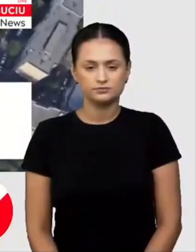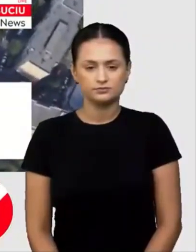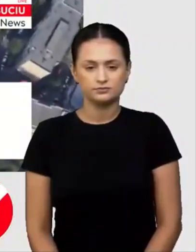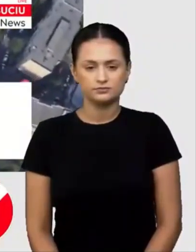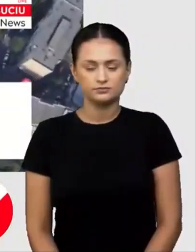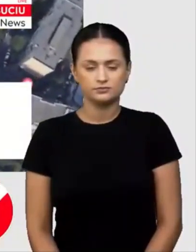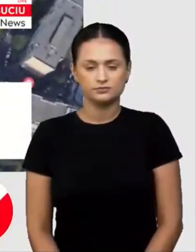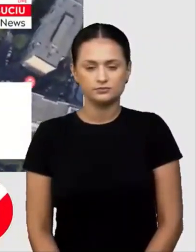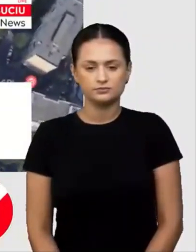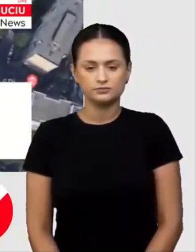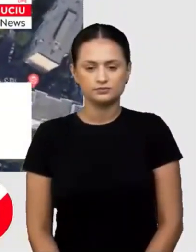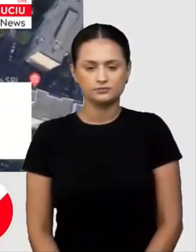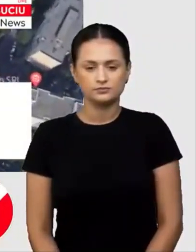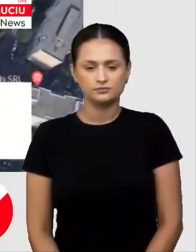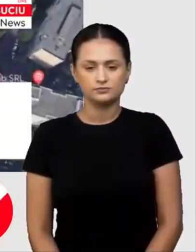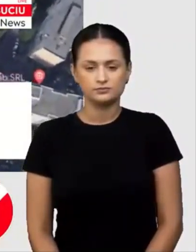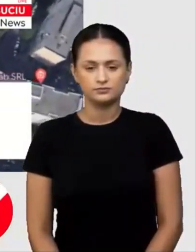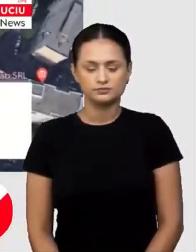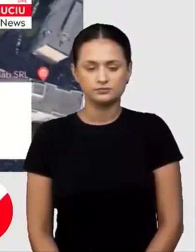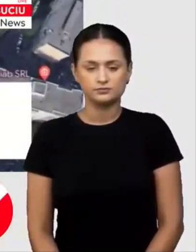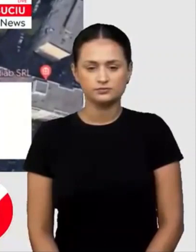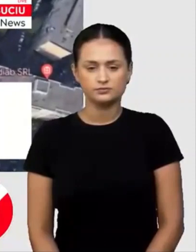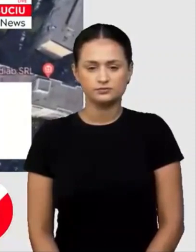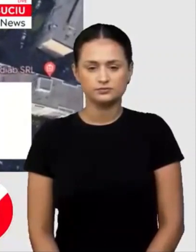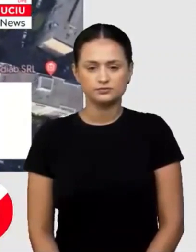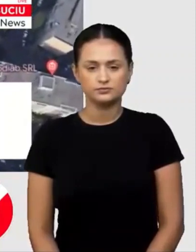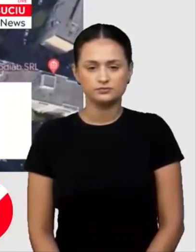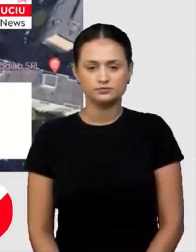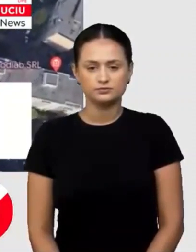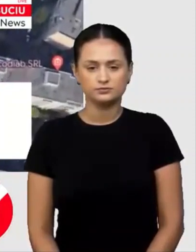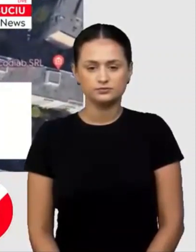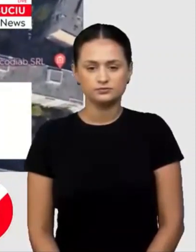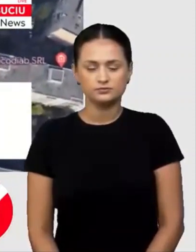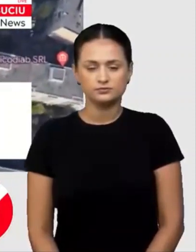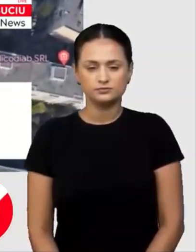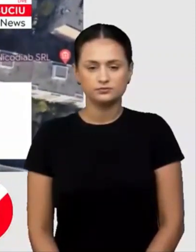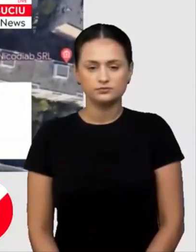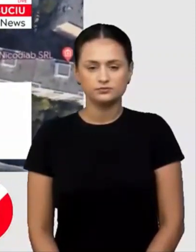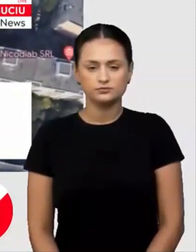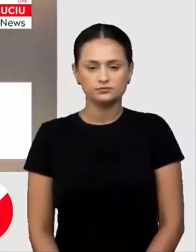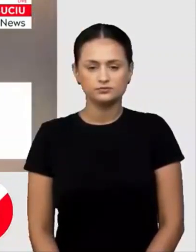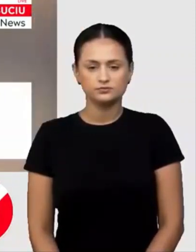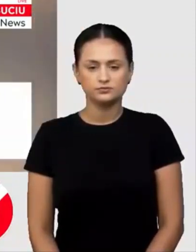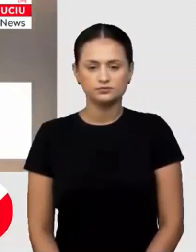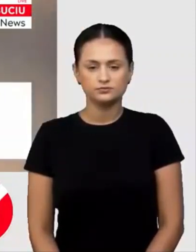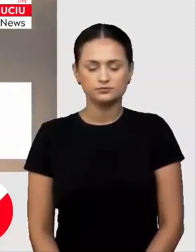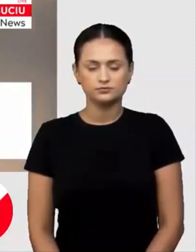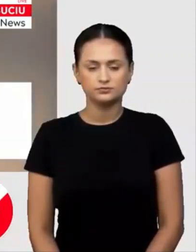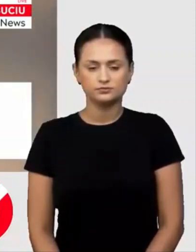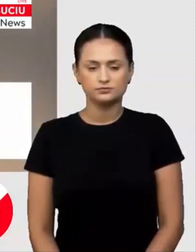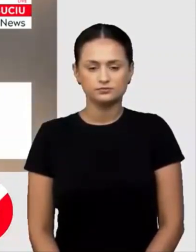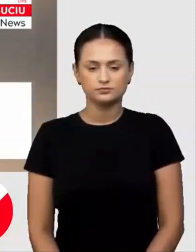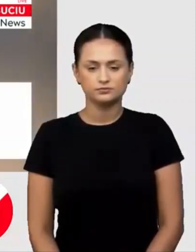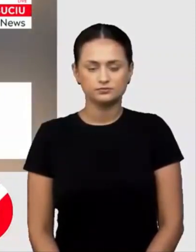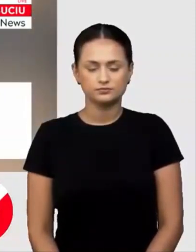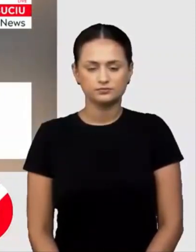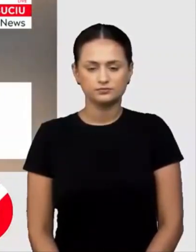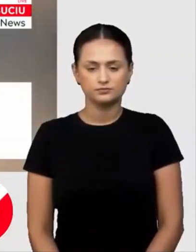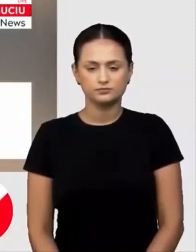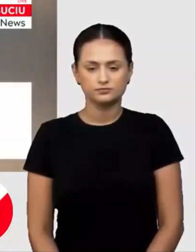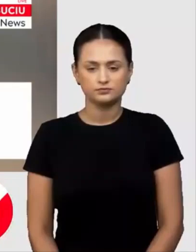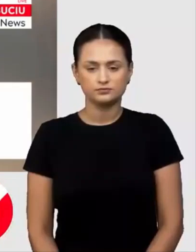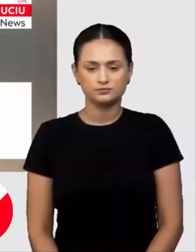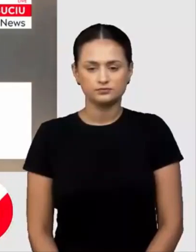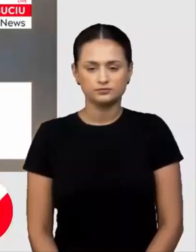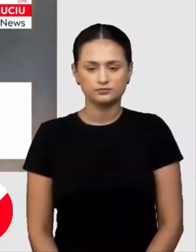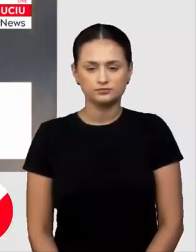El avea arsuri pe 90% din suprafața corpului și este rudă cu ceilalți doi